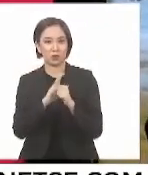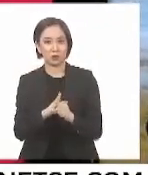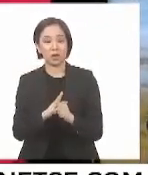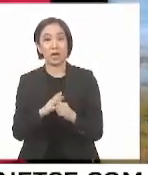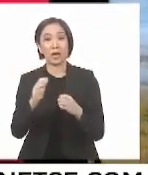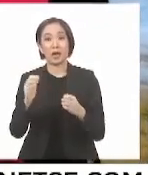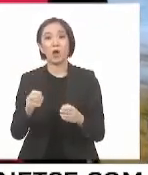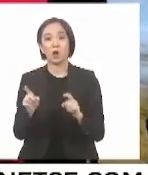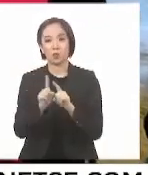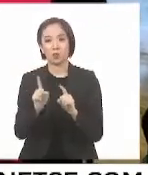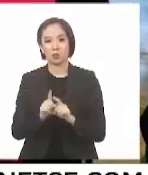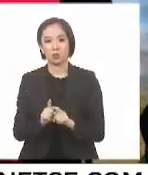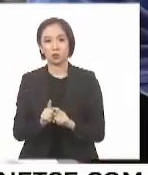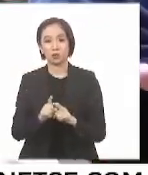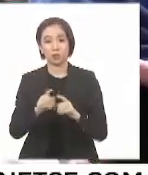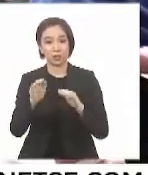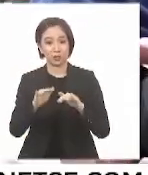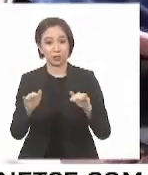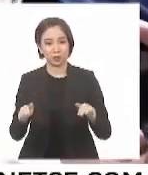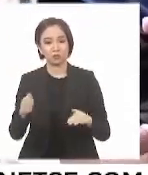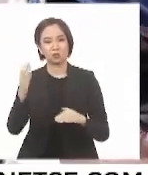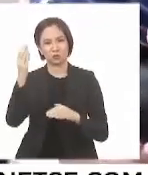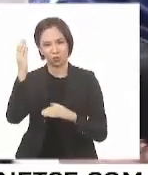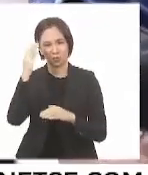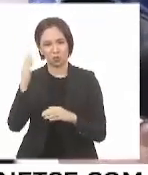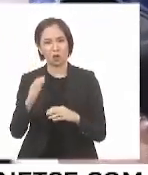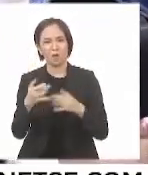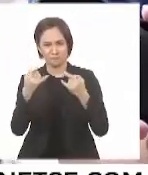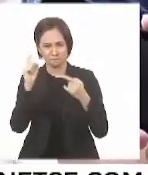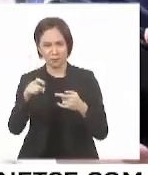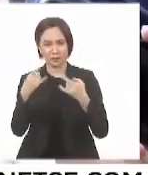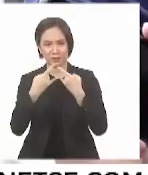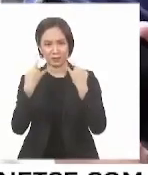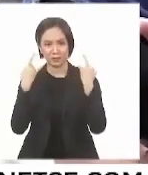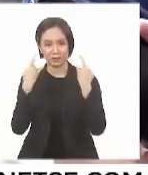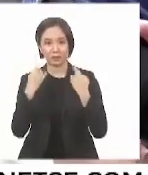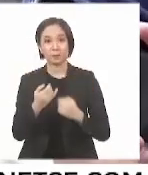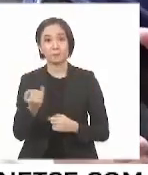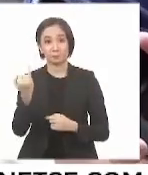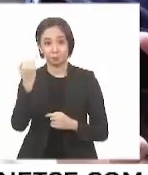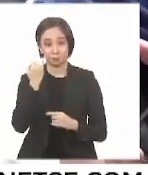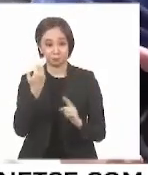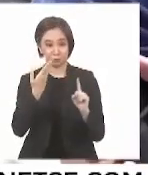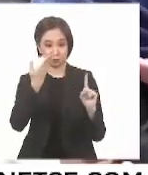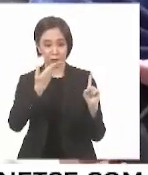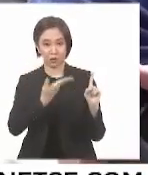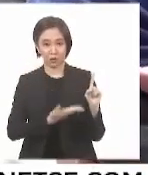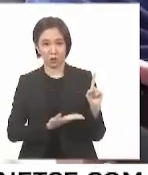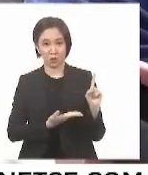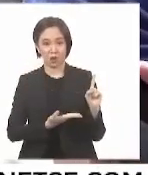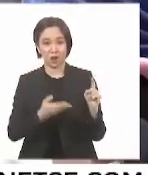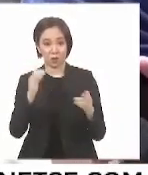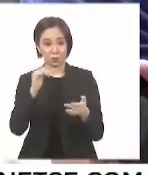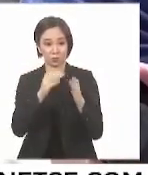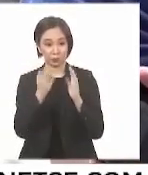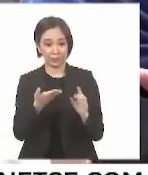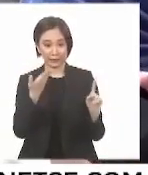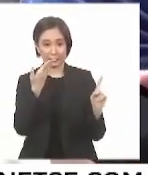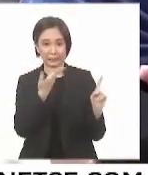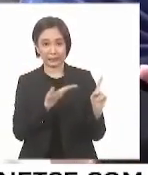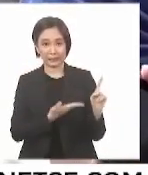na magsuot ng face mask. Kapag nagka-COVID ang isang learner o isang bata